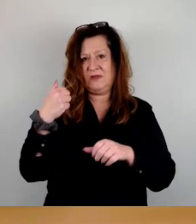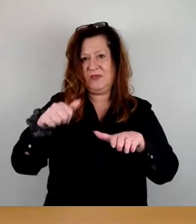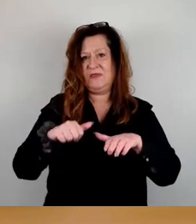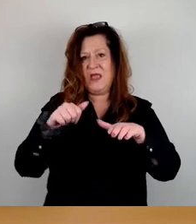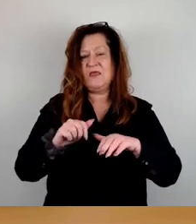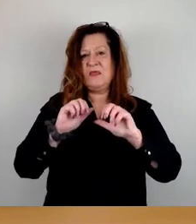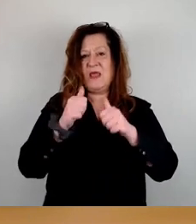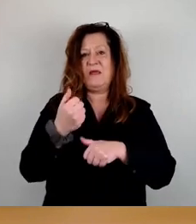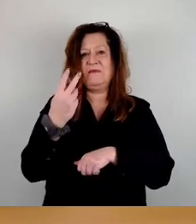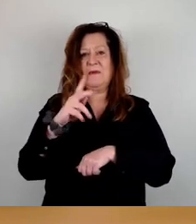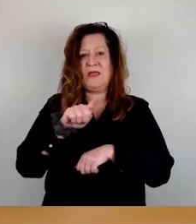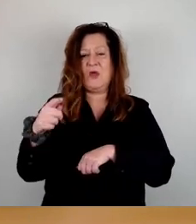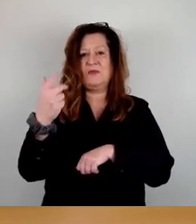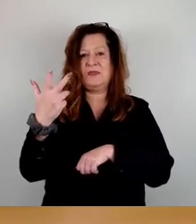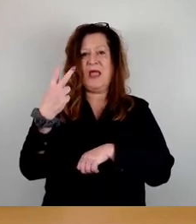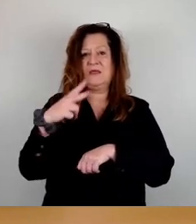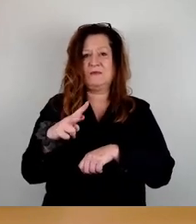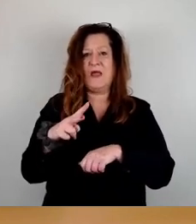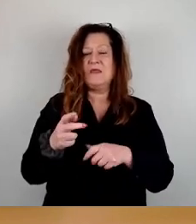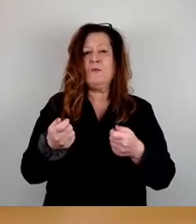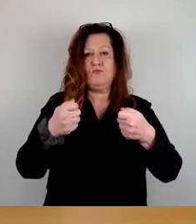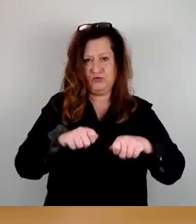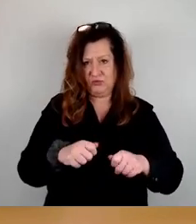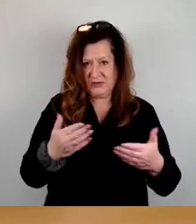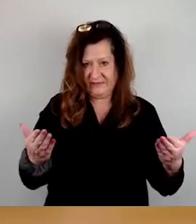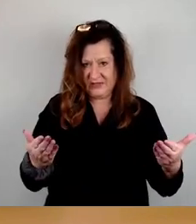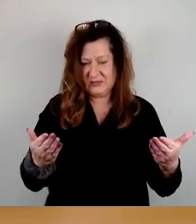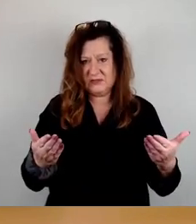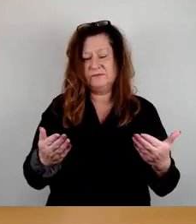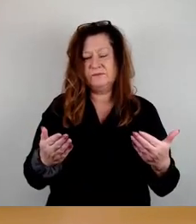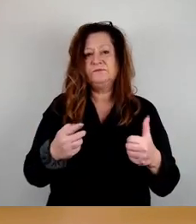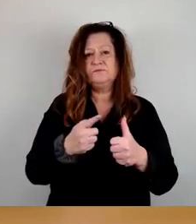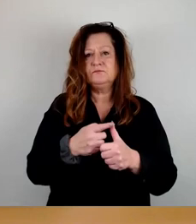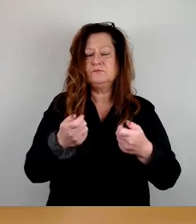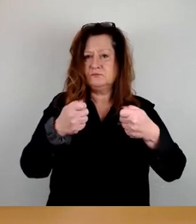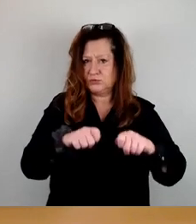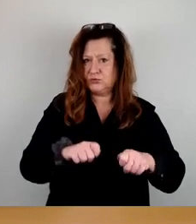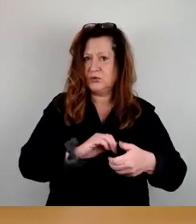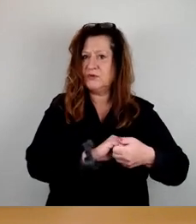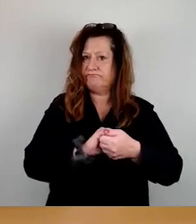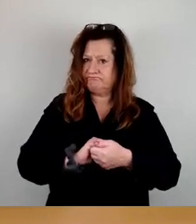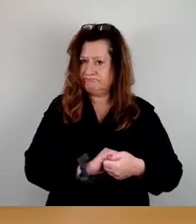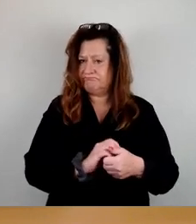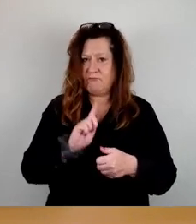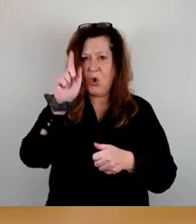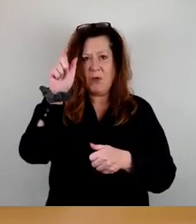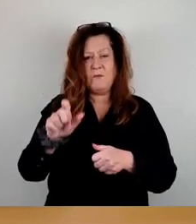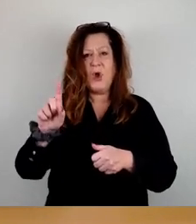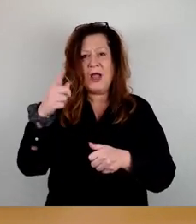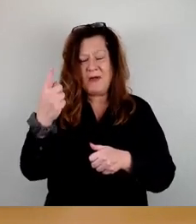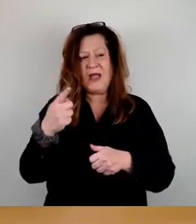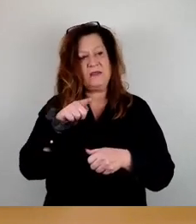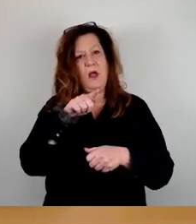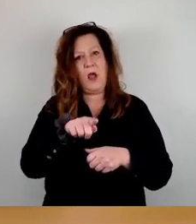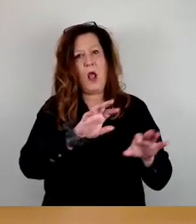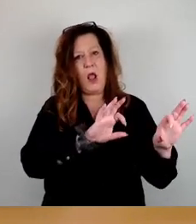16.11.2023 den folgenden Beschluss gefasst. Erstens, der Stadtrat beschließt im Einvernehmen mit dem Oberbürgermeister die Besetzung der Stelle Leitung